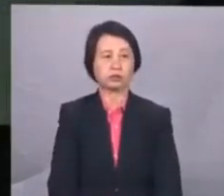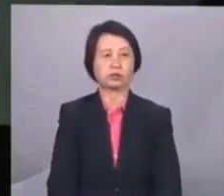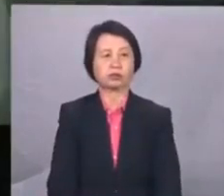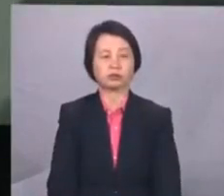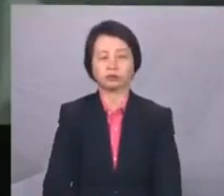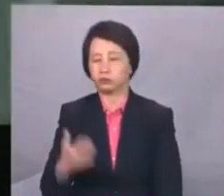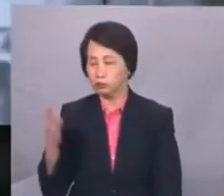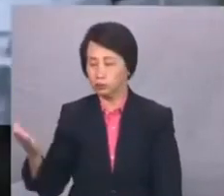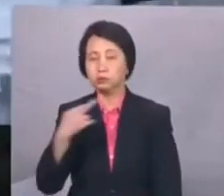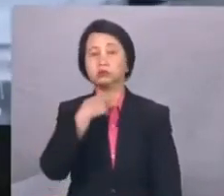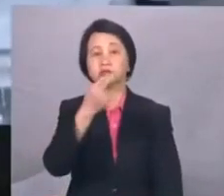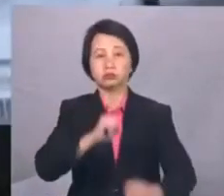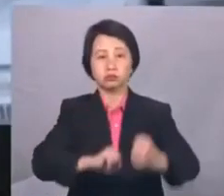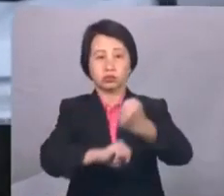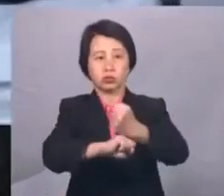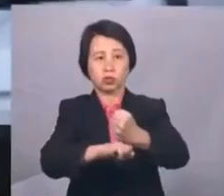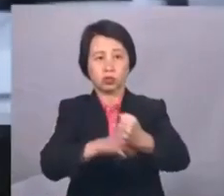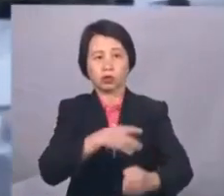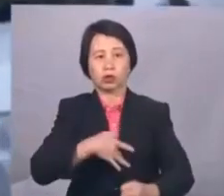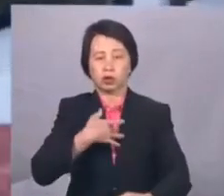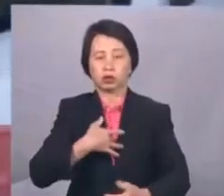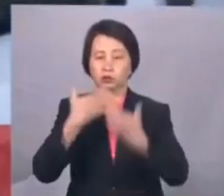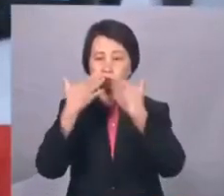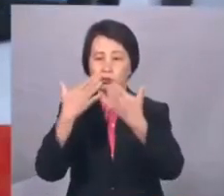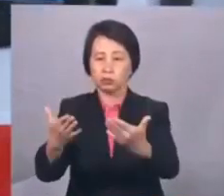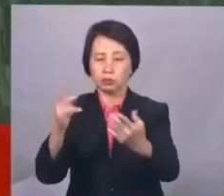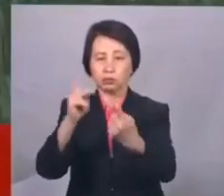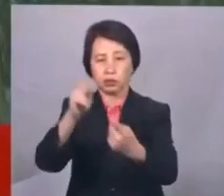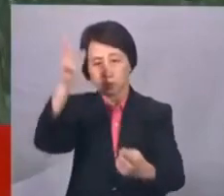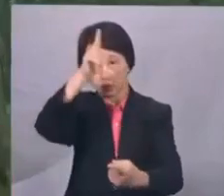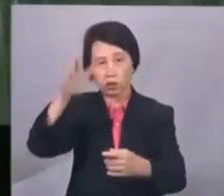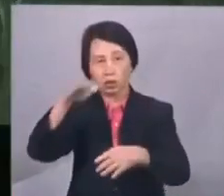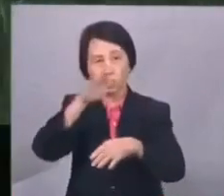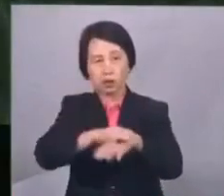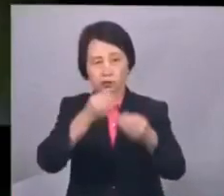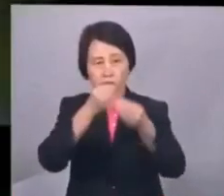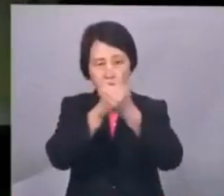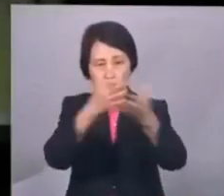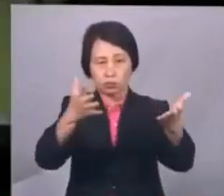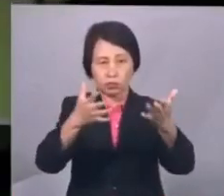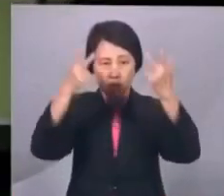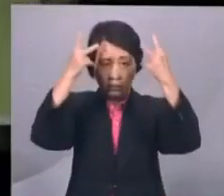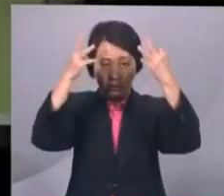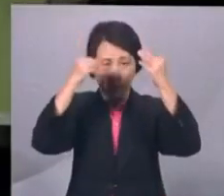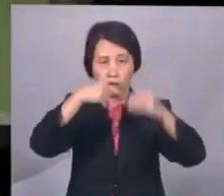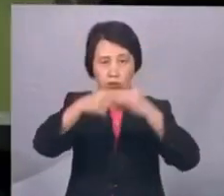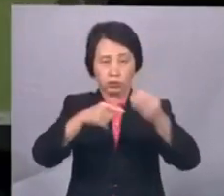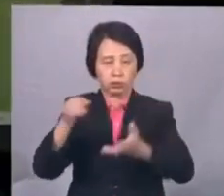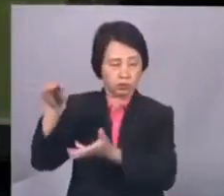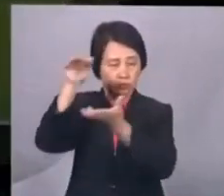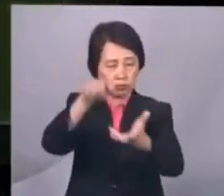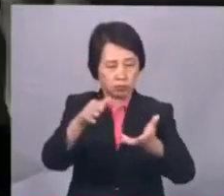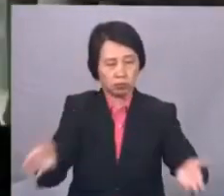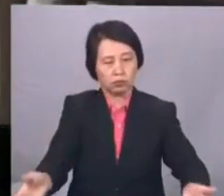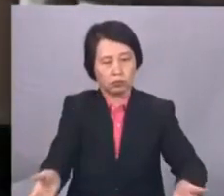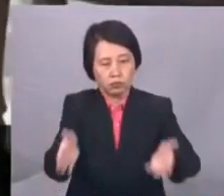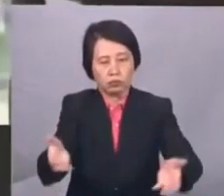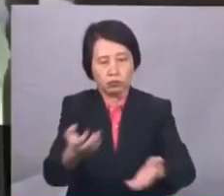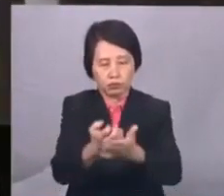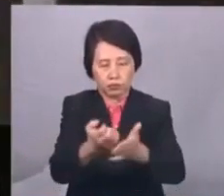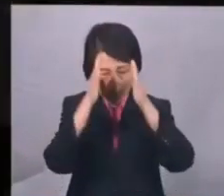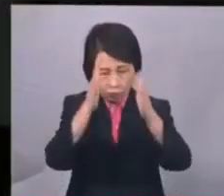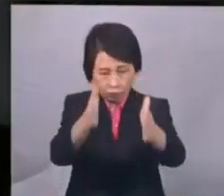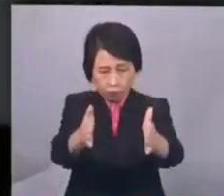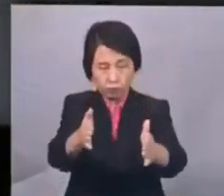beliau turut menyuarakan sokongan dan brush terimakasihnya kepada kerajaan atas pengumuman Perdana Menteri berkenaan paket seorang sangat ekonomi